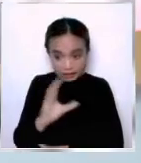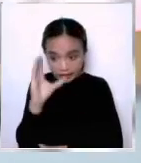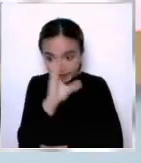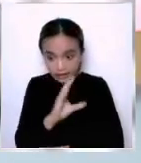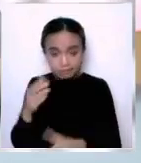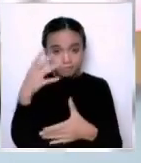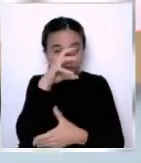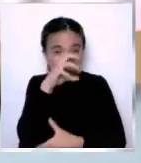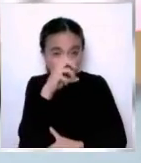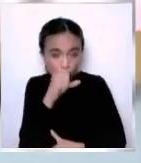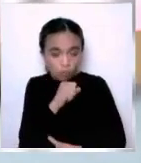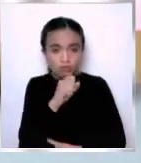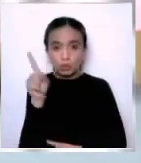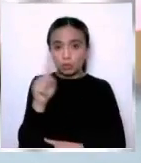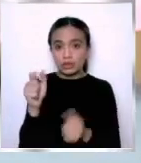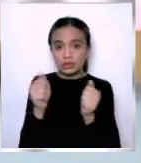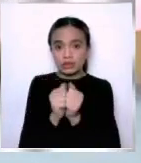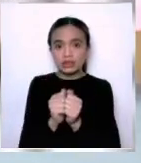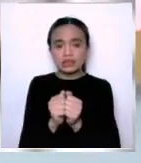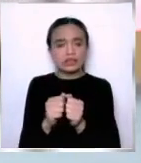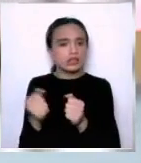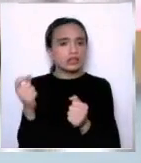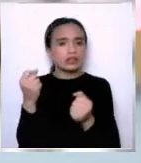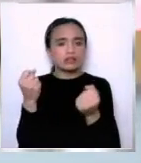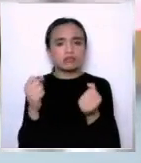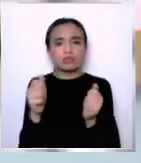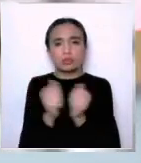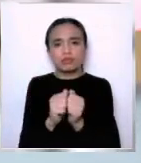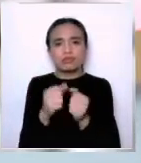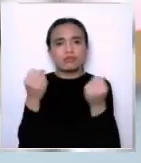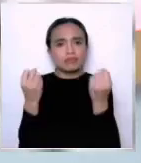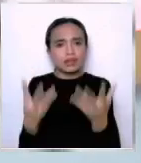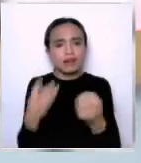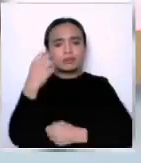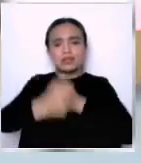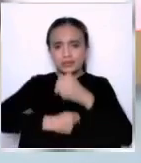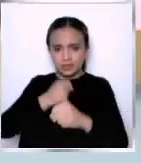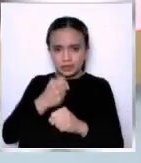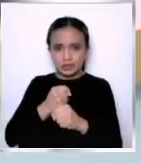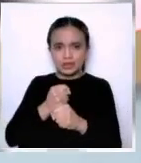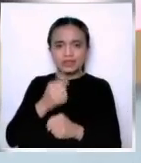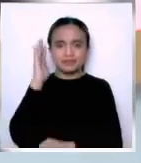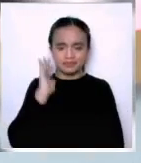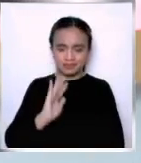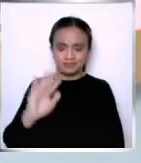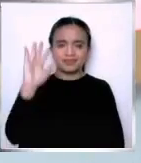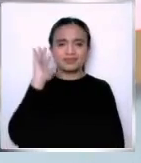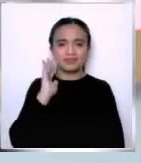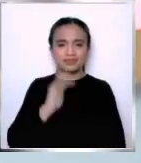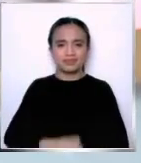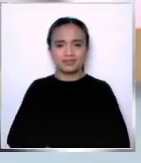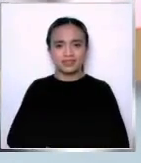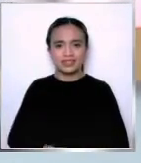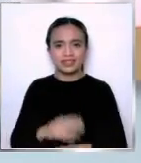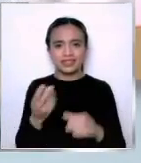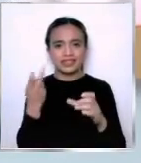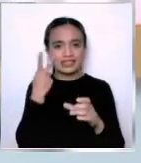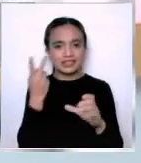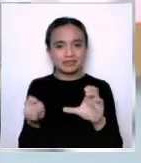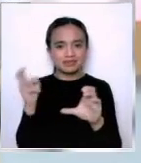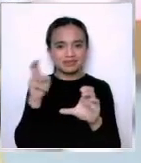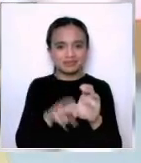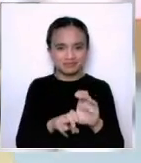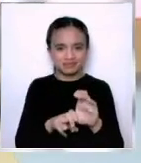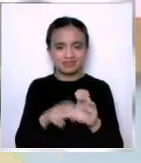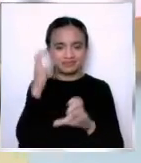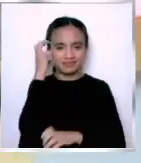din kasi nito ang daang taong kasaysayang gumulong sa ating mga riles, sakay-sakay sa ating mga tren.